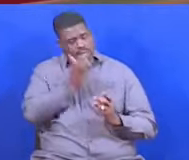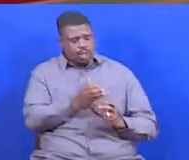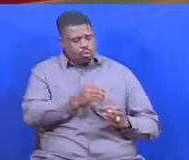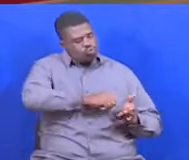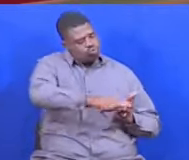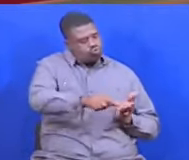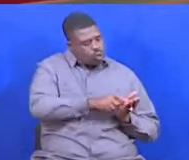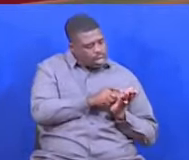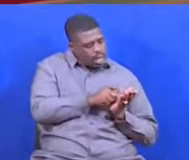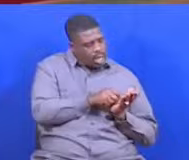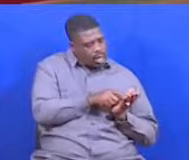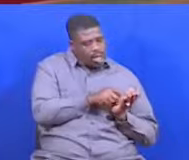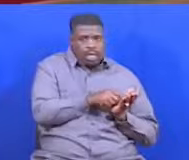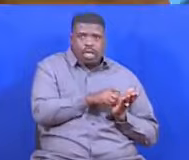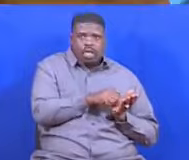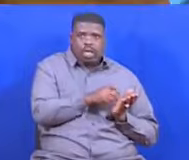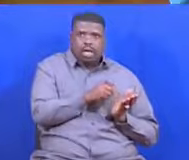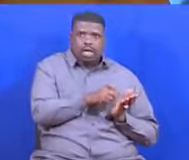hiyo.